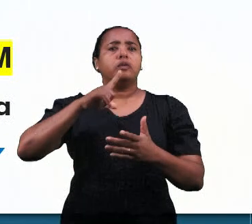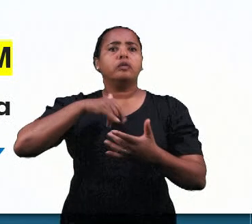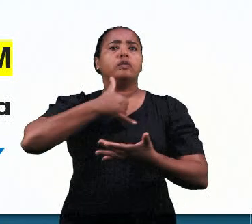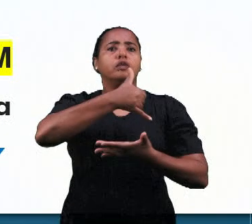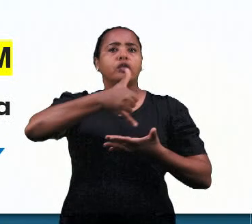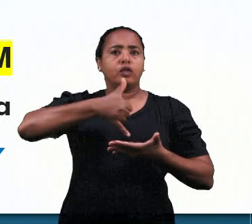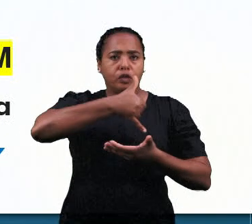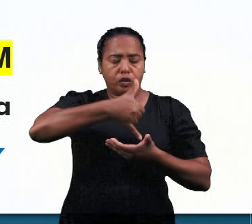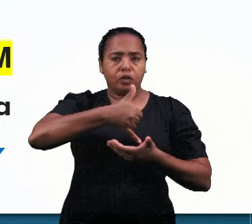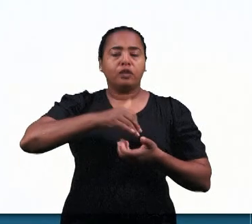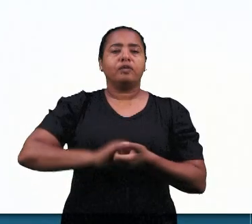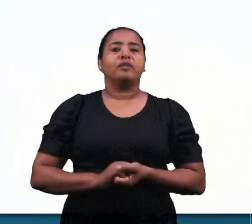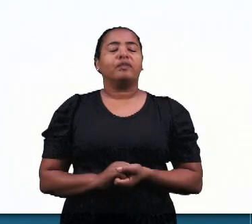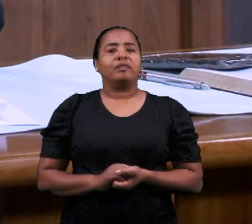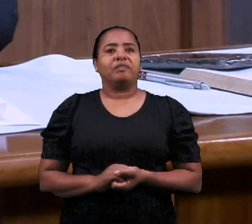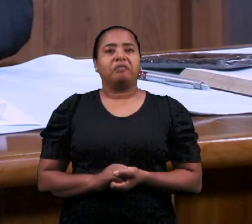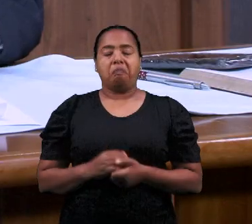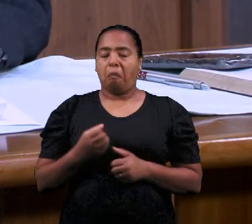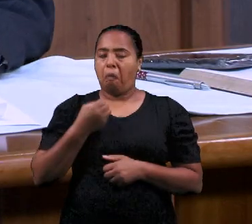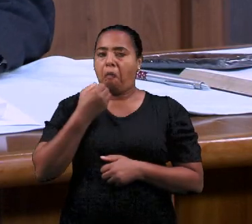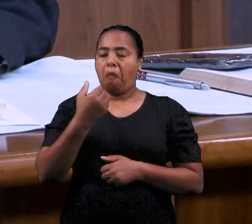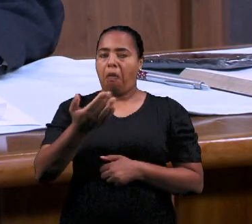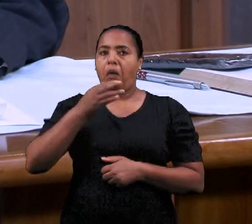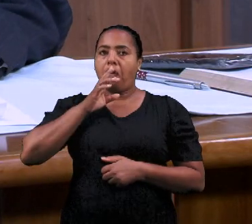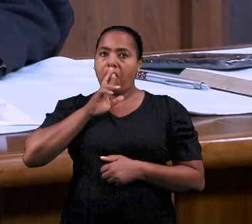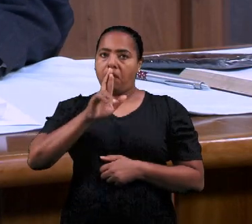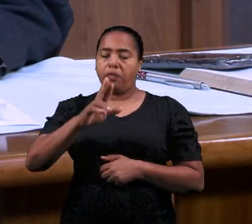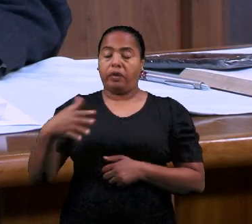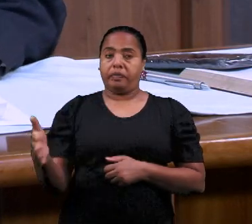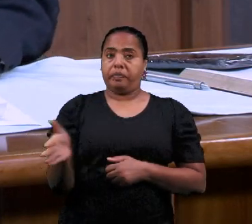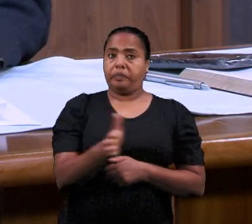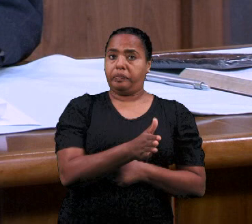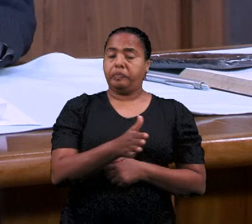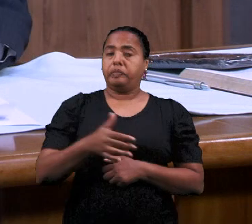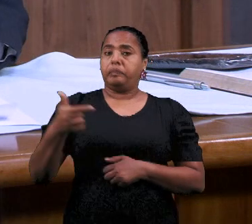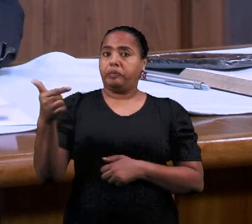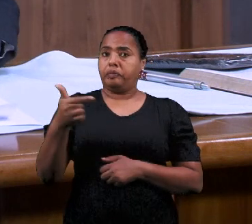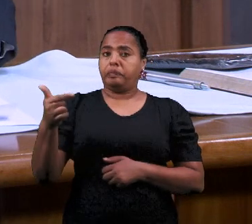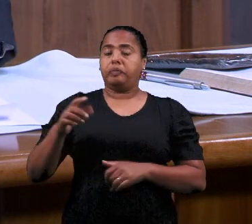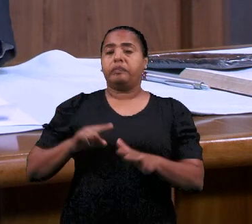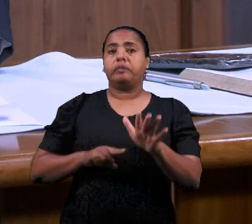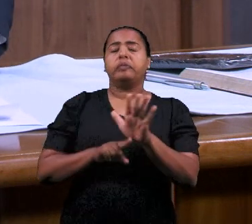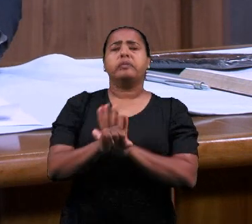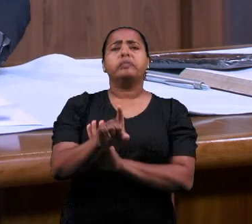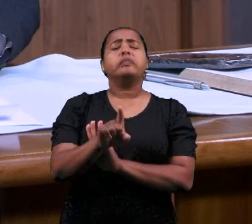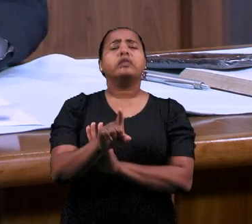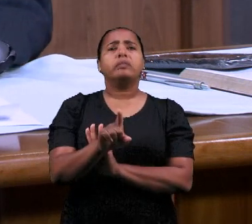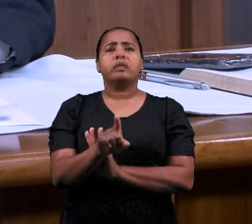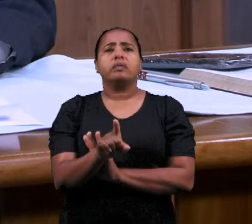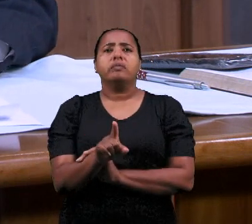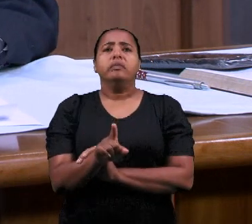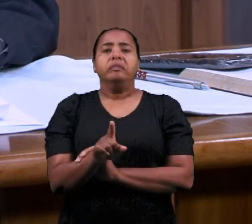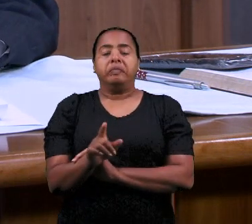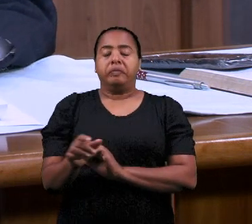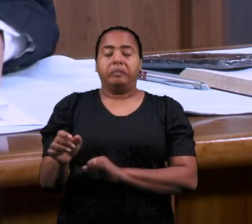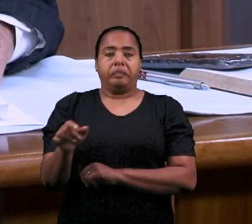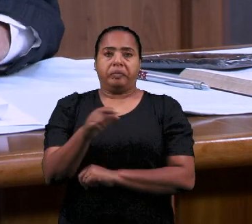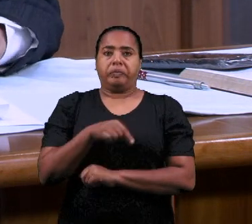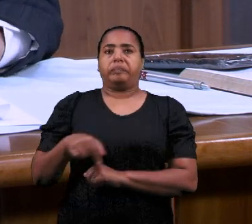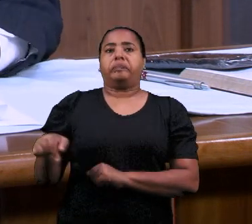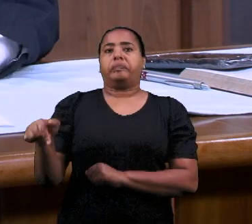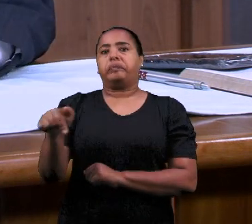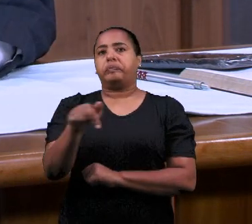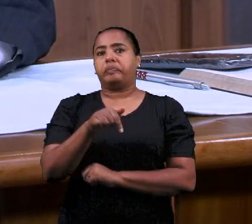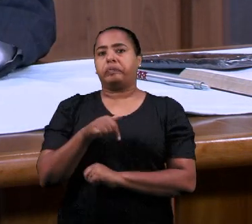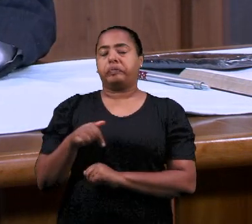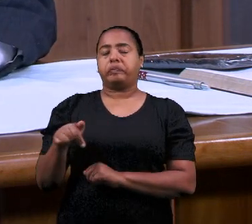la parole. Et c'est lui qui a l'huile très bien placée par notre frère. Pour cela, nous allons passer à la deuxième